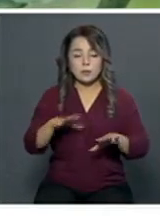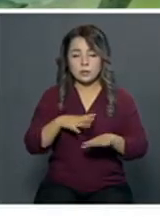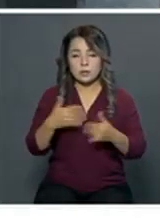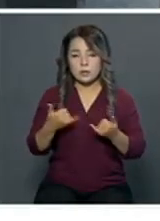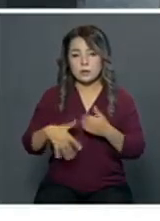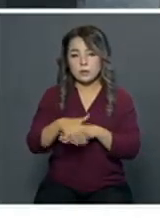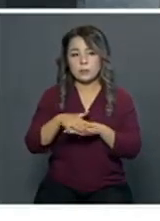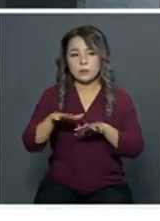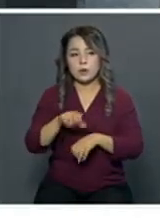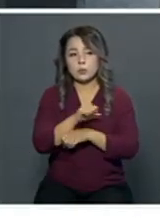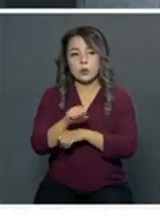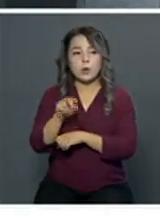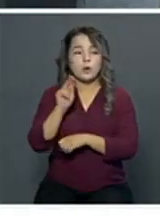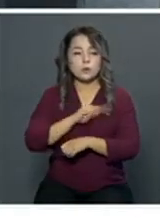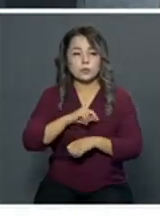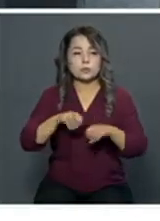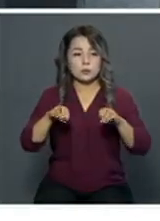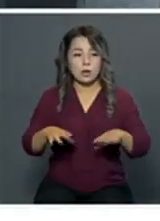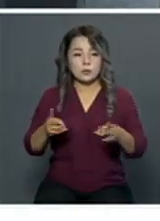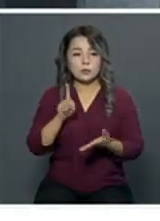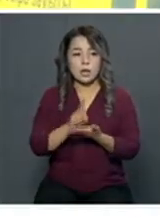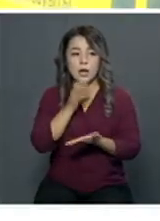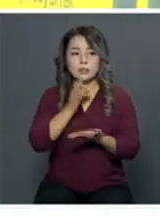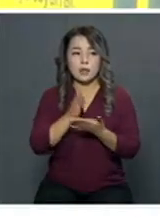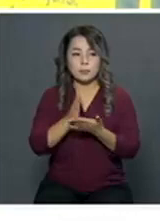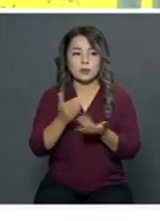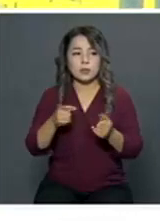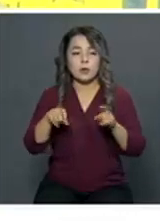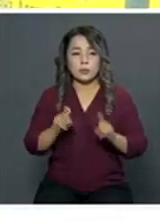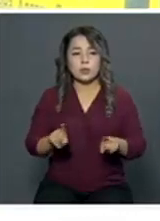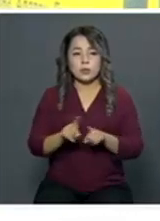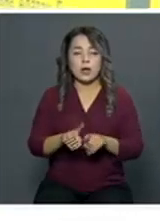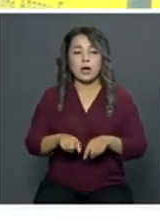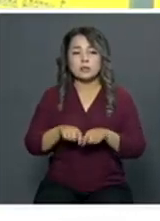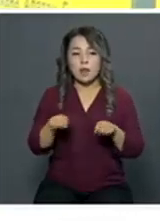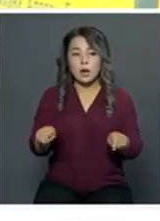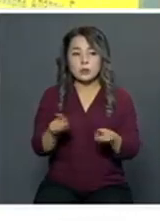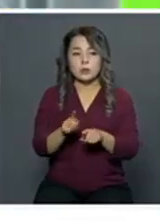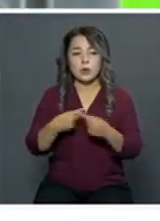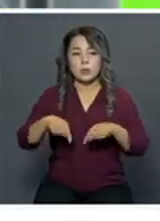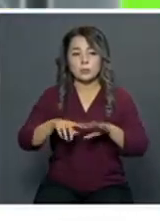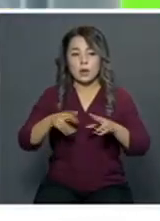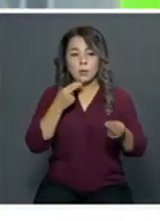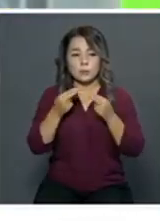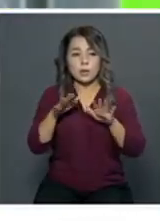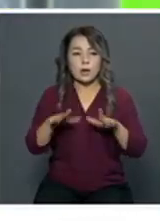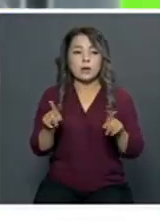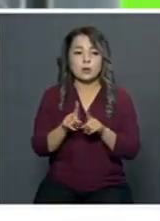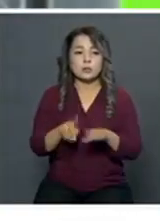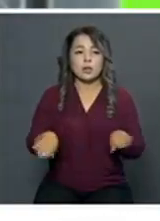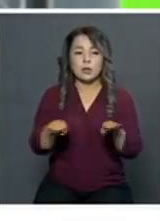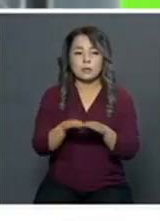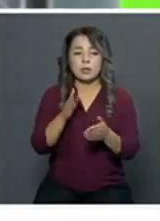жұмысын тоқтату туралы шешім қабылданды. Сонымен қатар ауласында отыратын ашық алаңқайы жоқ қоғамдық тамақтану орындары да